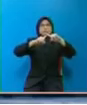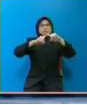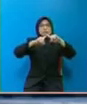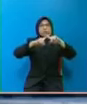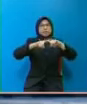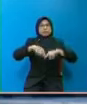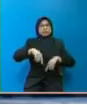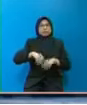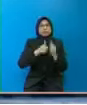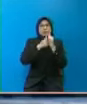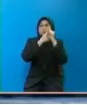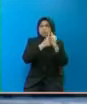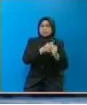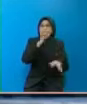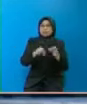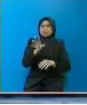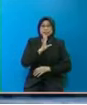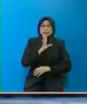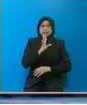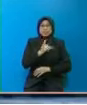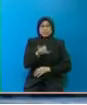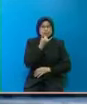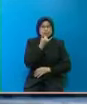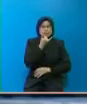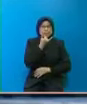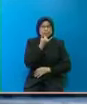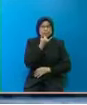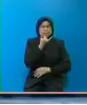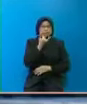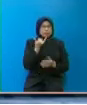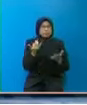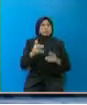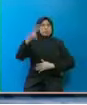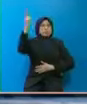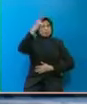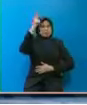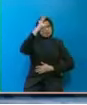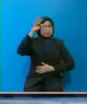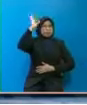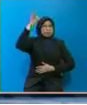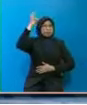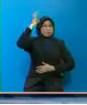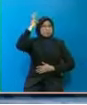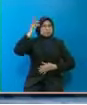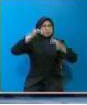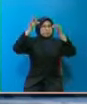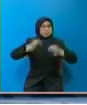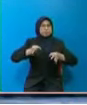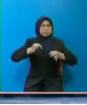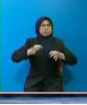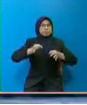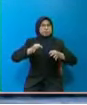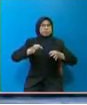Hai saya tetalu kepada kalau saya bercakap tidak pernah bahwa kerajaan persekutuan memutuskan